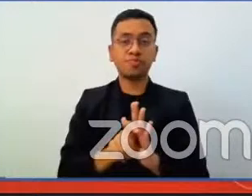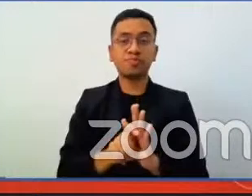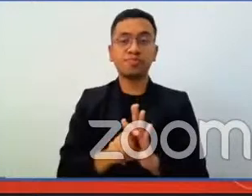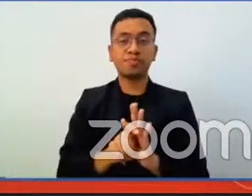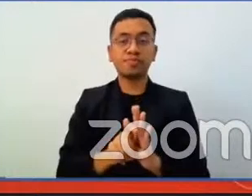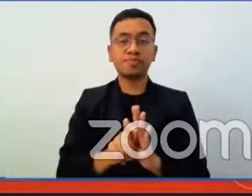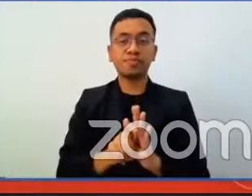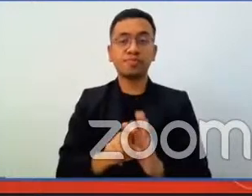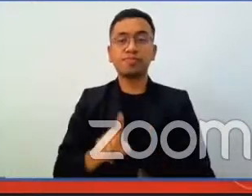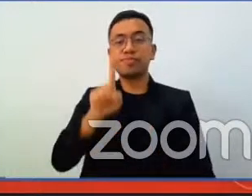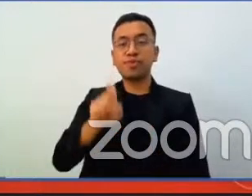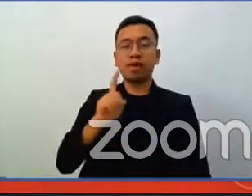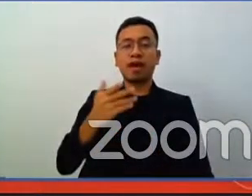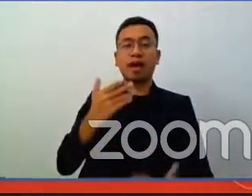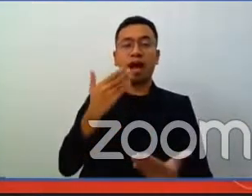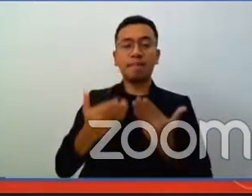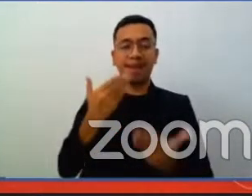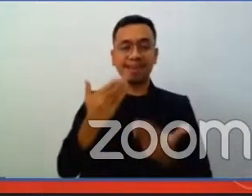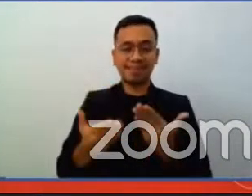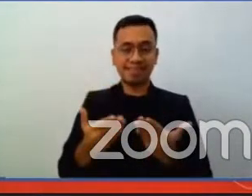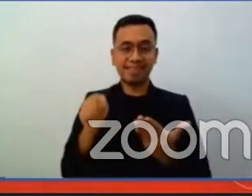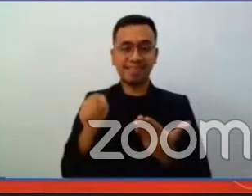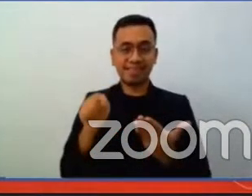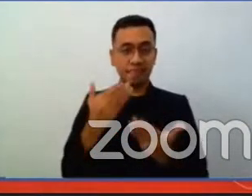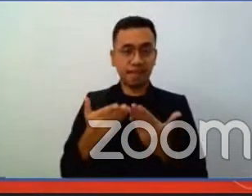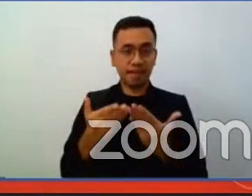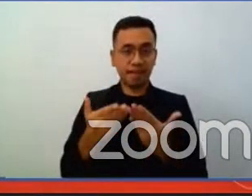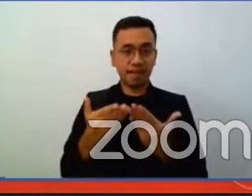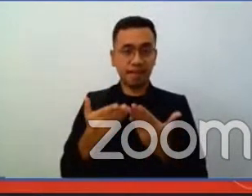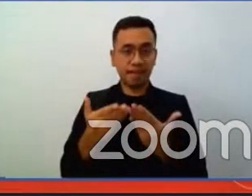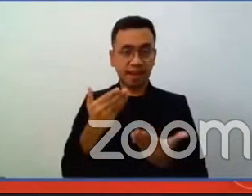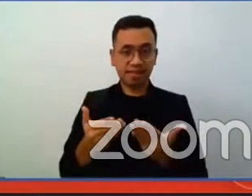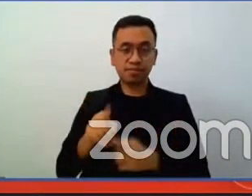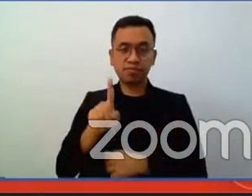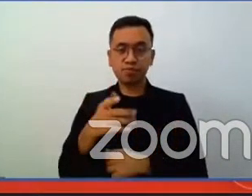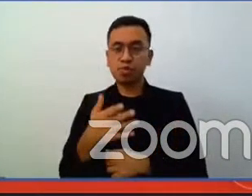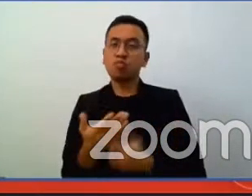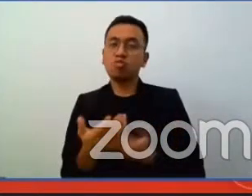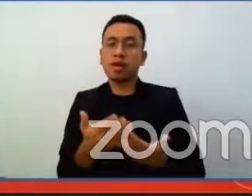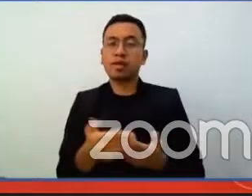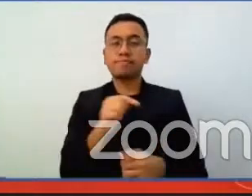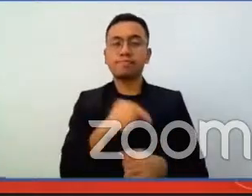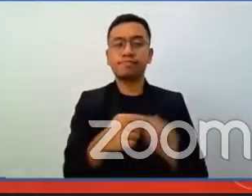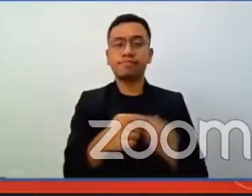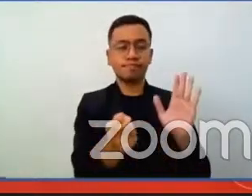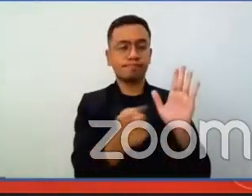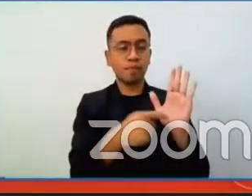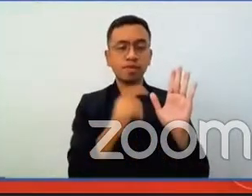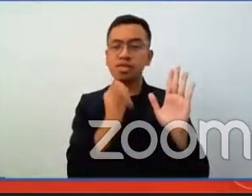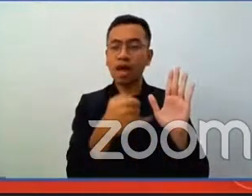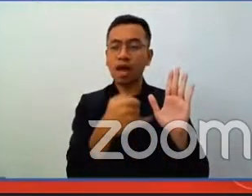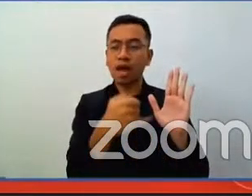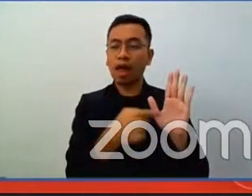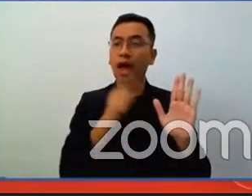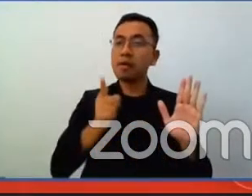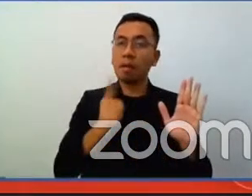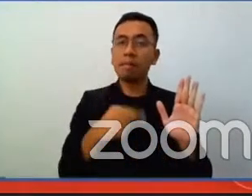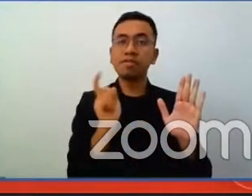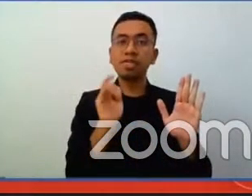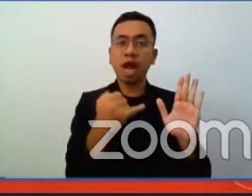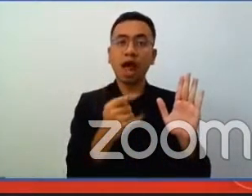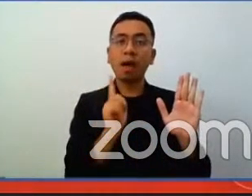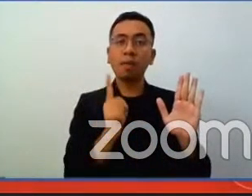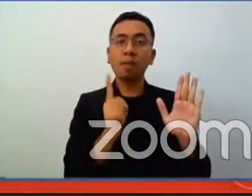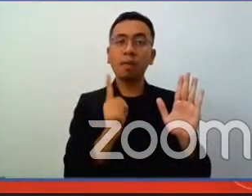ada beberapa aplikasi di dalam aplikasi virtual ada hal-hal yang salah. Tunjukkan salah tersebut dan